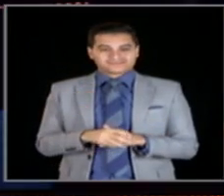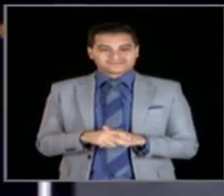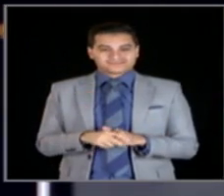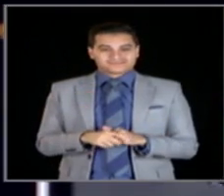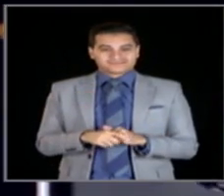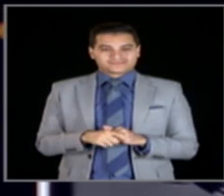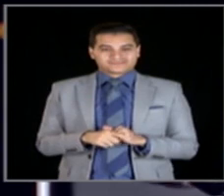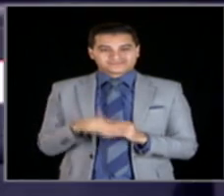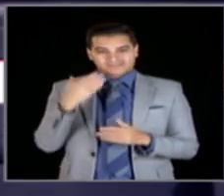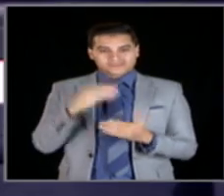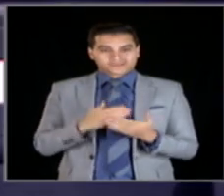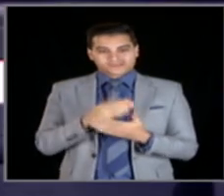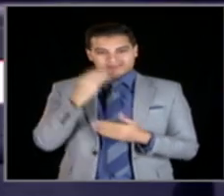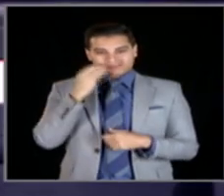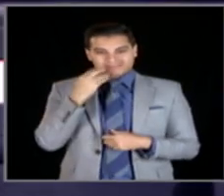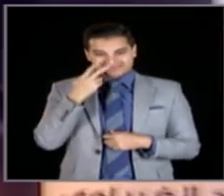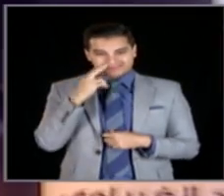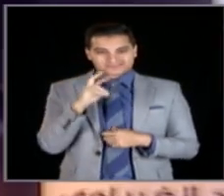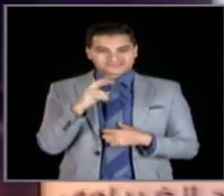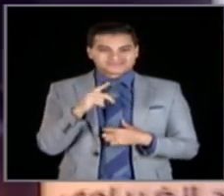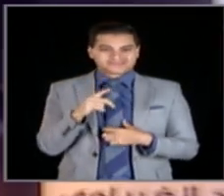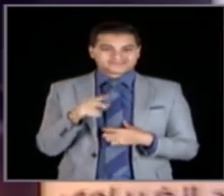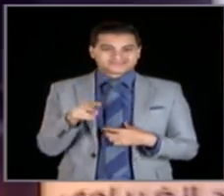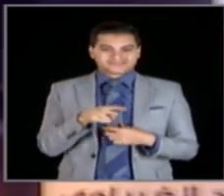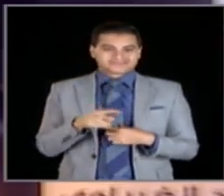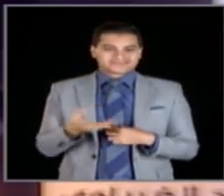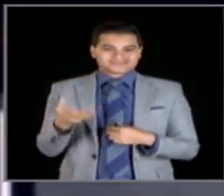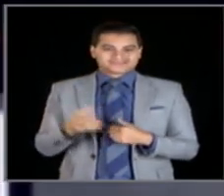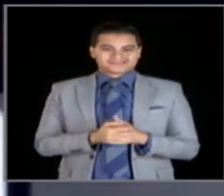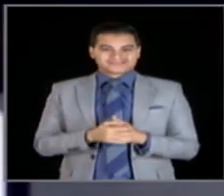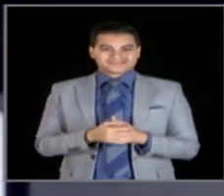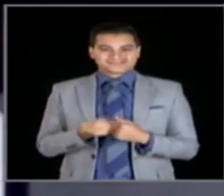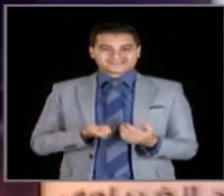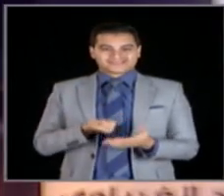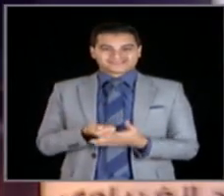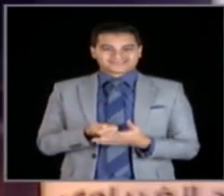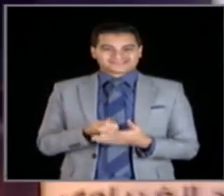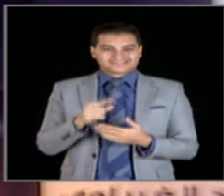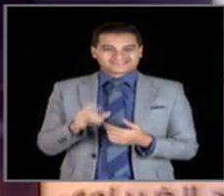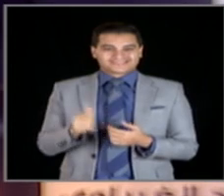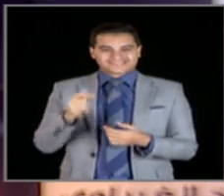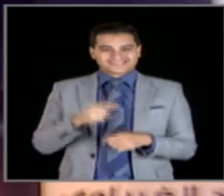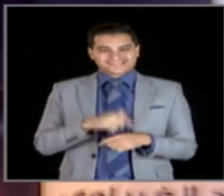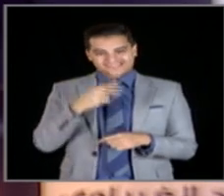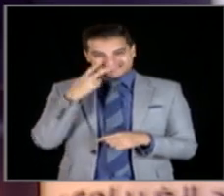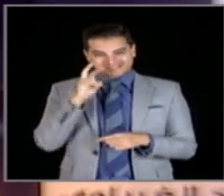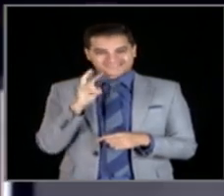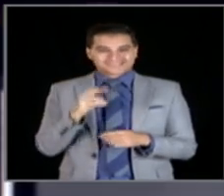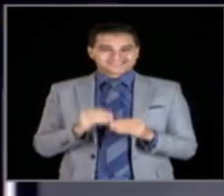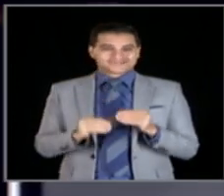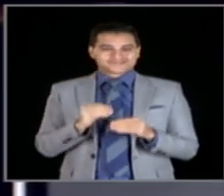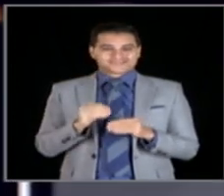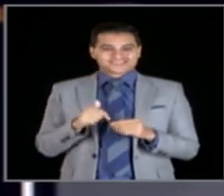انت ما رحتش الإمارات قبل كده؟ رحت الإمارات قبل كده كمان؟ كنت بتصرفوا بالدينار؟ انا رجعت في كلامي بس ما لحقناش،